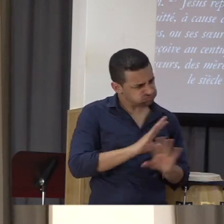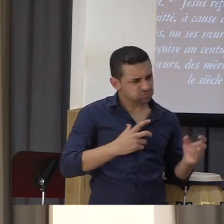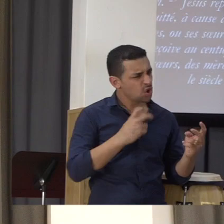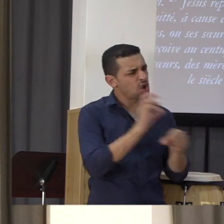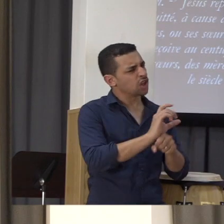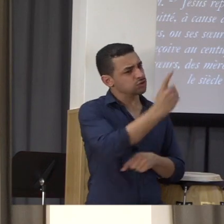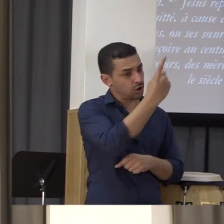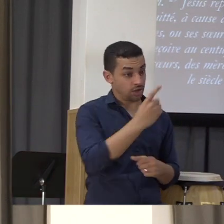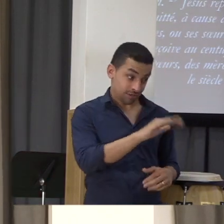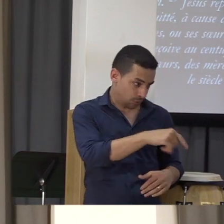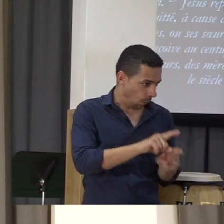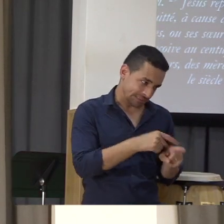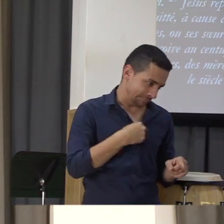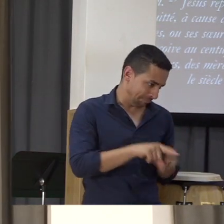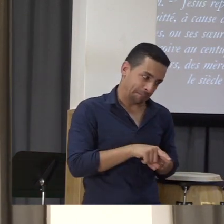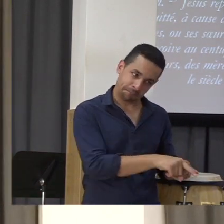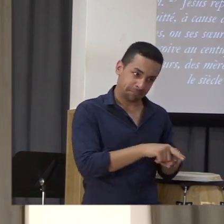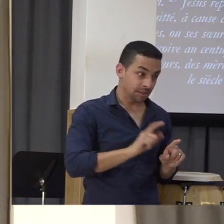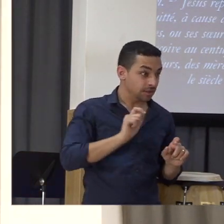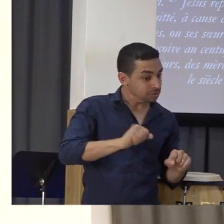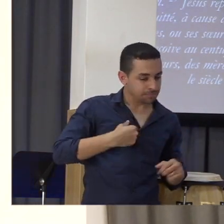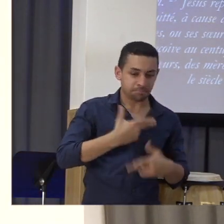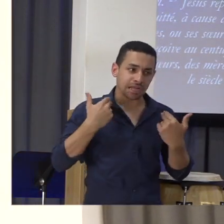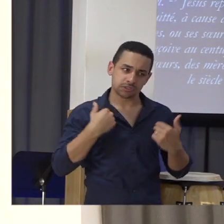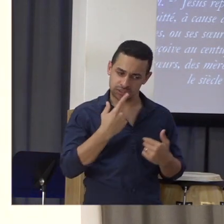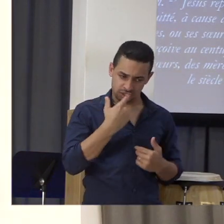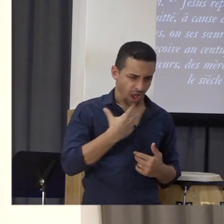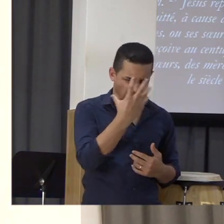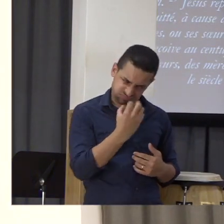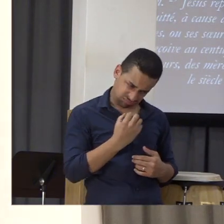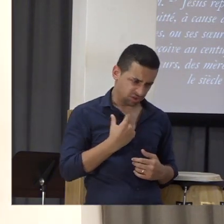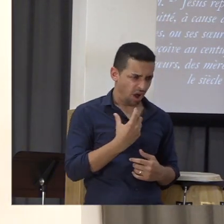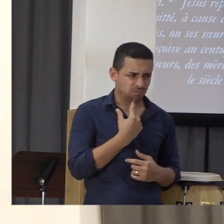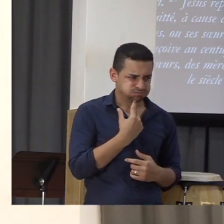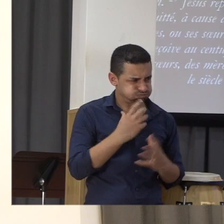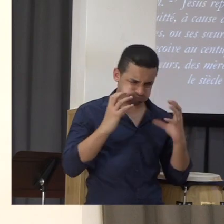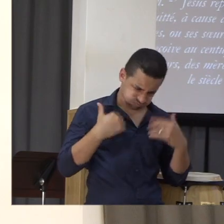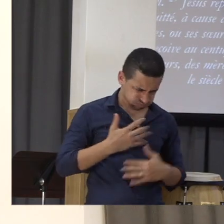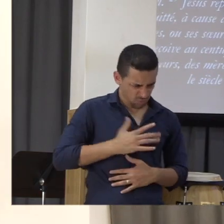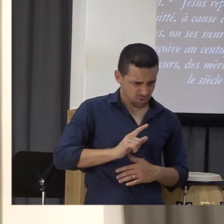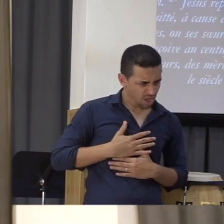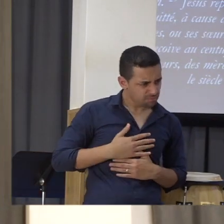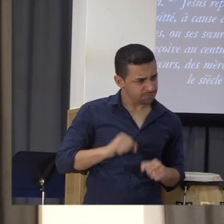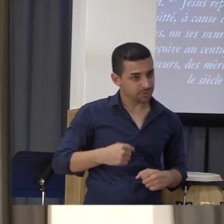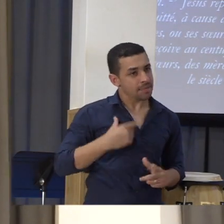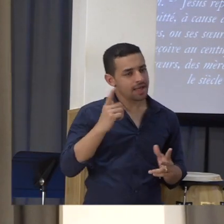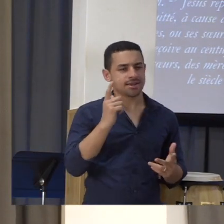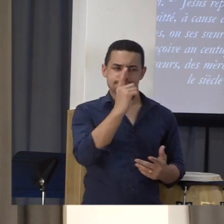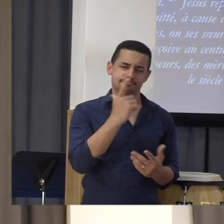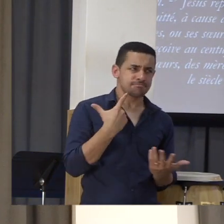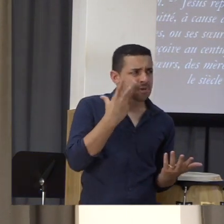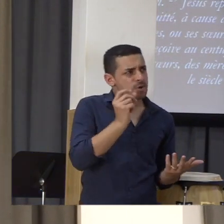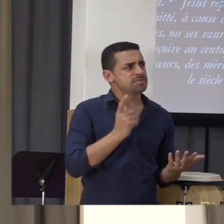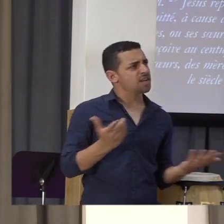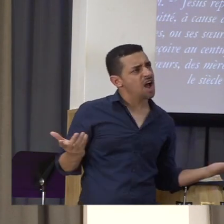quoi, moi aussi je le fais. J'ai beau être pasteur, il y a des moments où moi aussi je fais. Une semaine, je le boude. Mais je le boude entre lui et moi. Je ne comprends